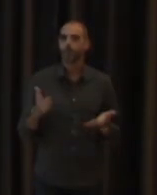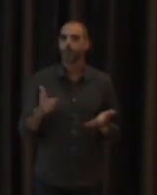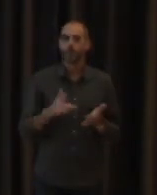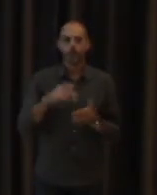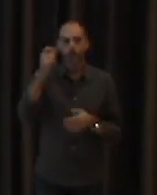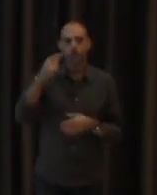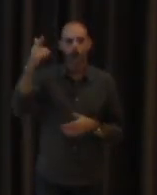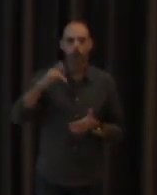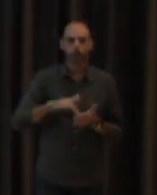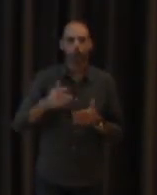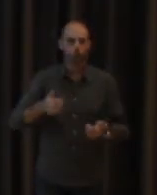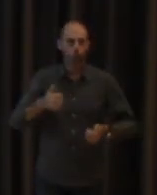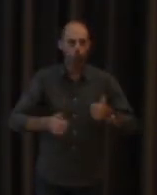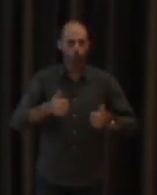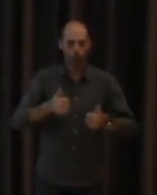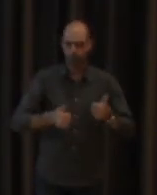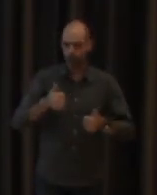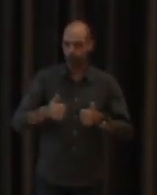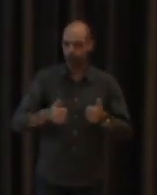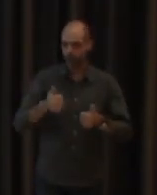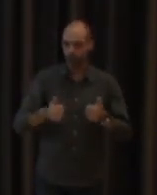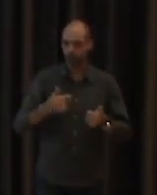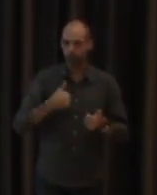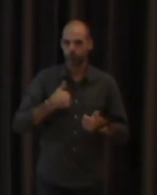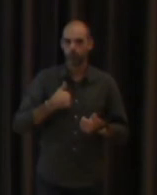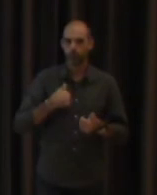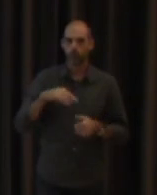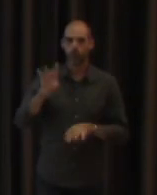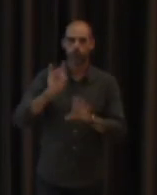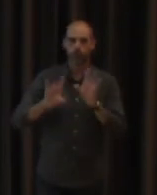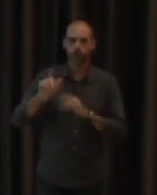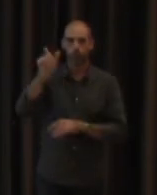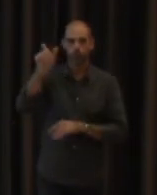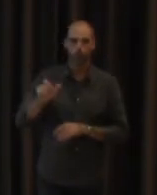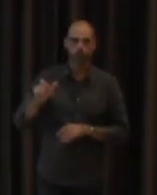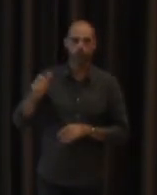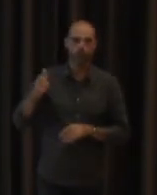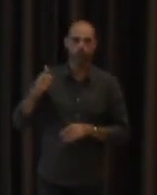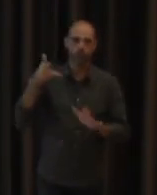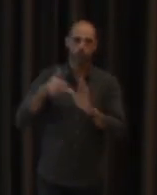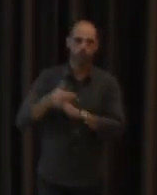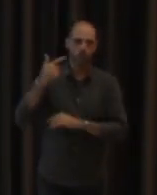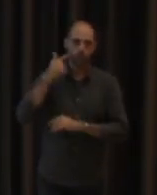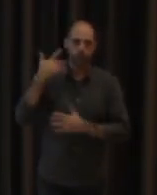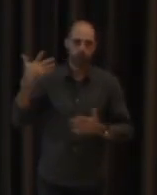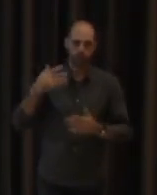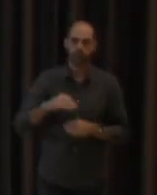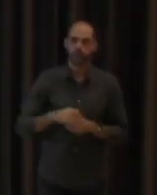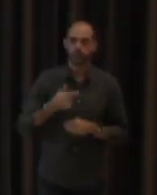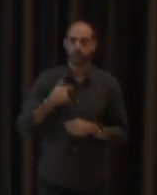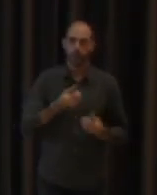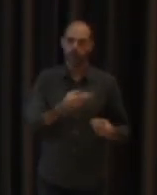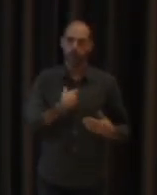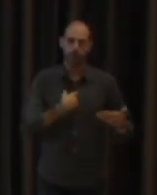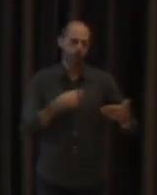imagineu-vos que participem en un concurs en què hem d'identificar un personatge històric o de ficció i que estem repassant la informació que